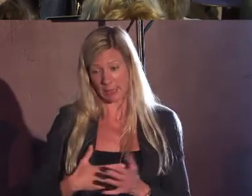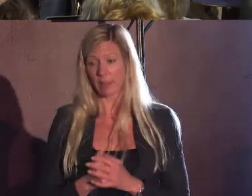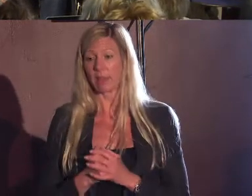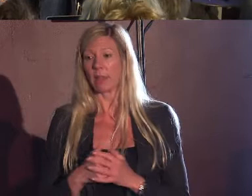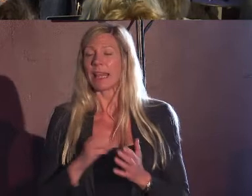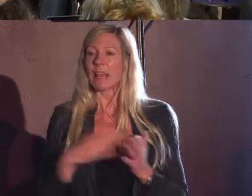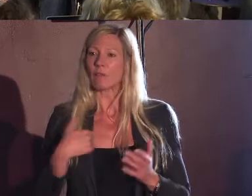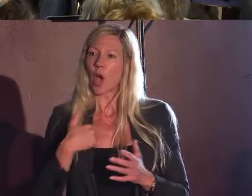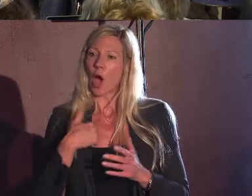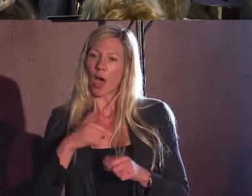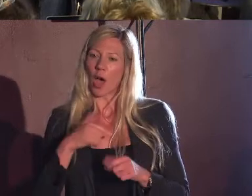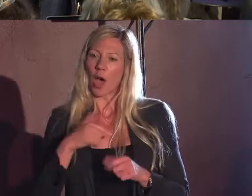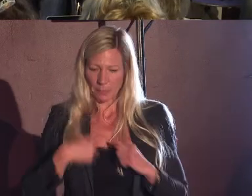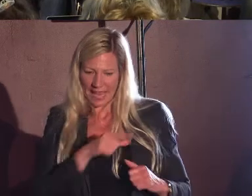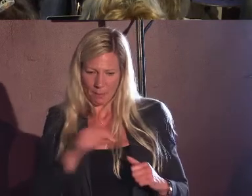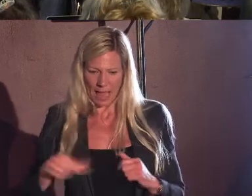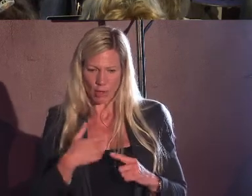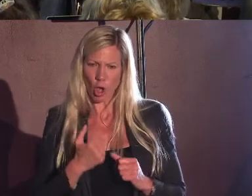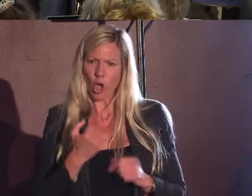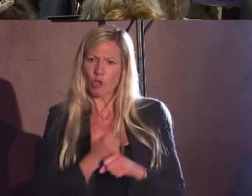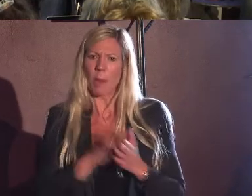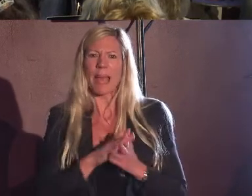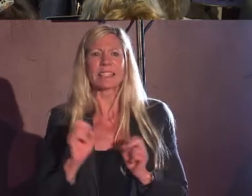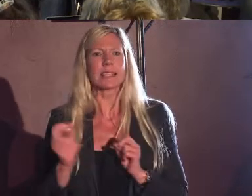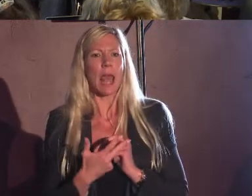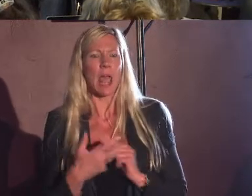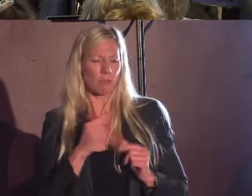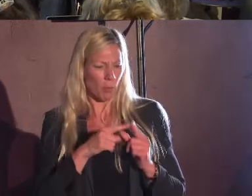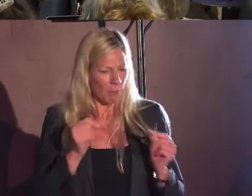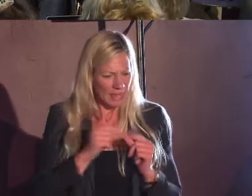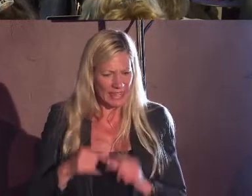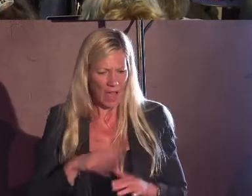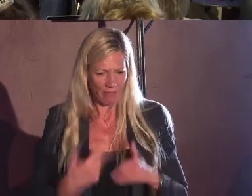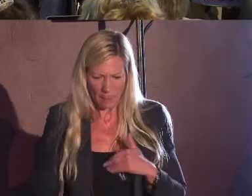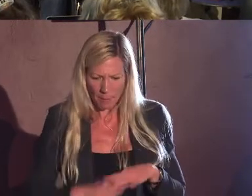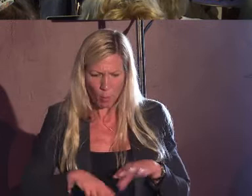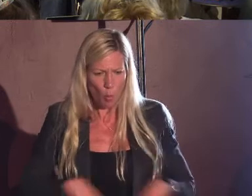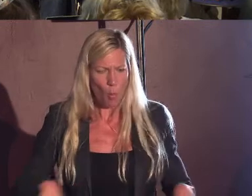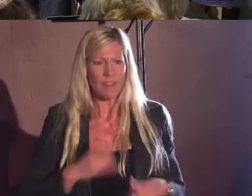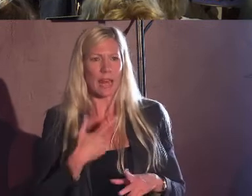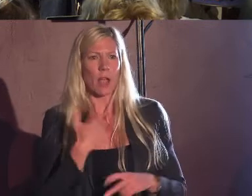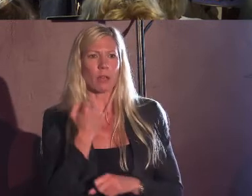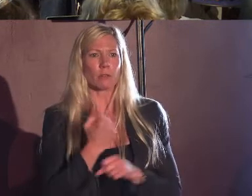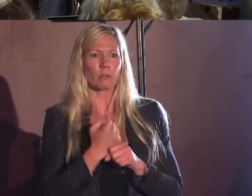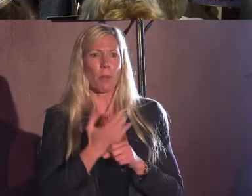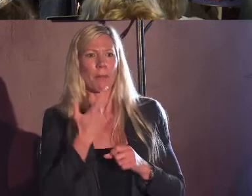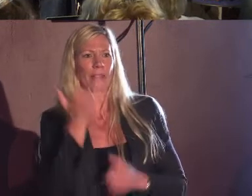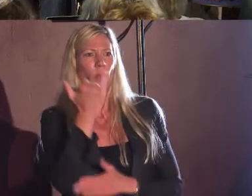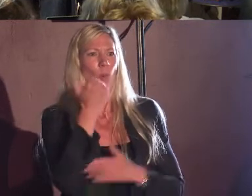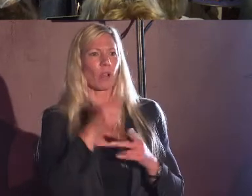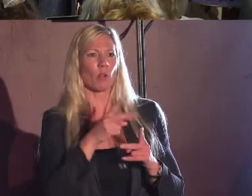att jag jobbar med skräp, jag jobbar med snuttar som har blivit över, på saker som har fallit på golvet. Jobbar på docka, så en sån